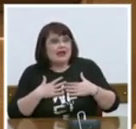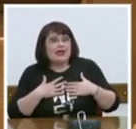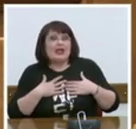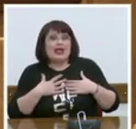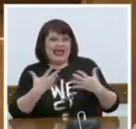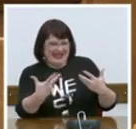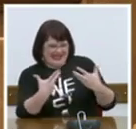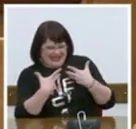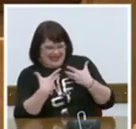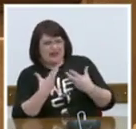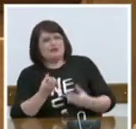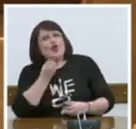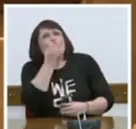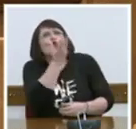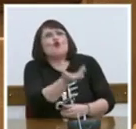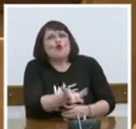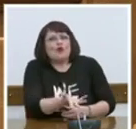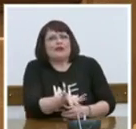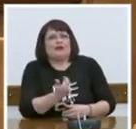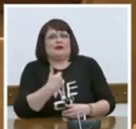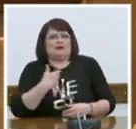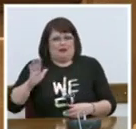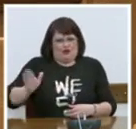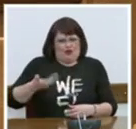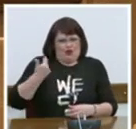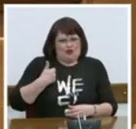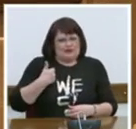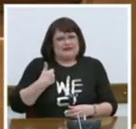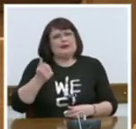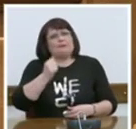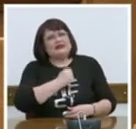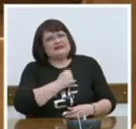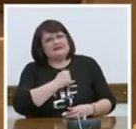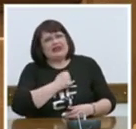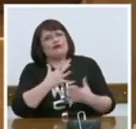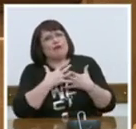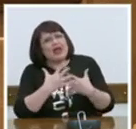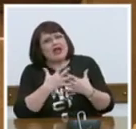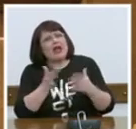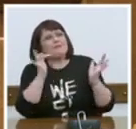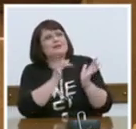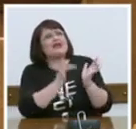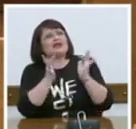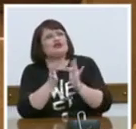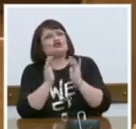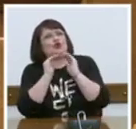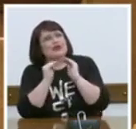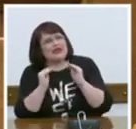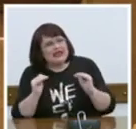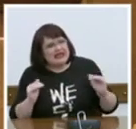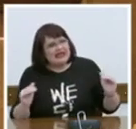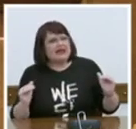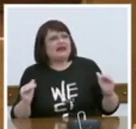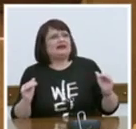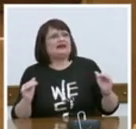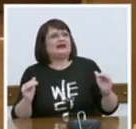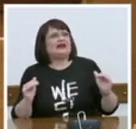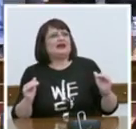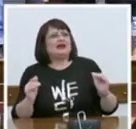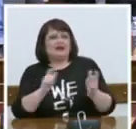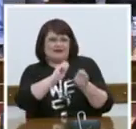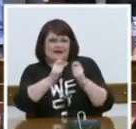ρίχνουμε. Γιατί ναι, πιστεύουμε στο Χριστό και στην αγάπη Του, στην ειρήνη, στην καταλλαγή, στα